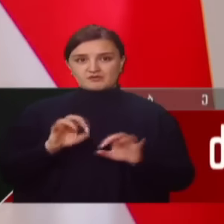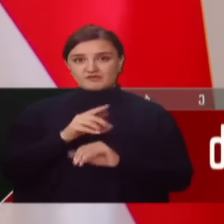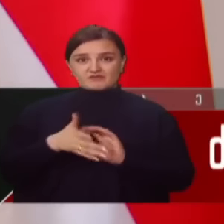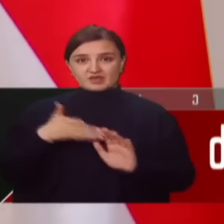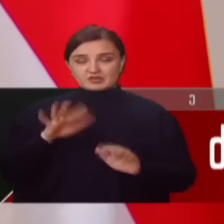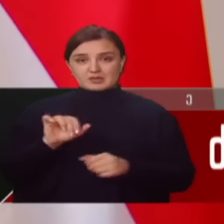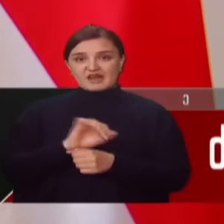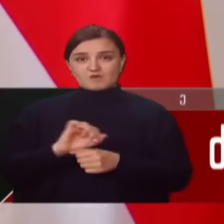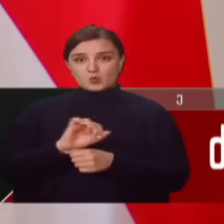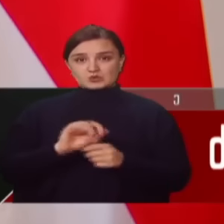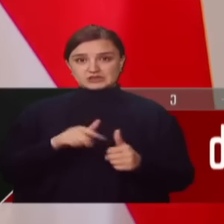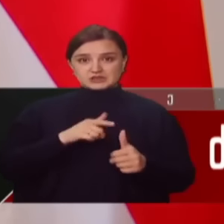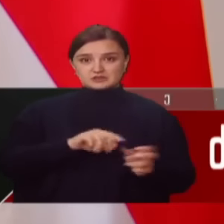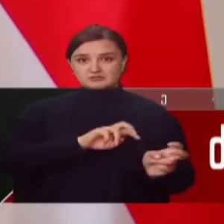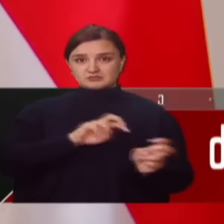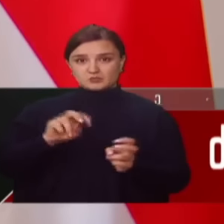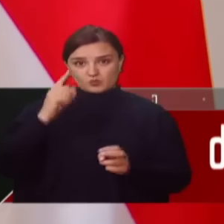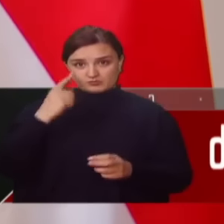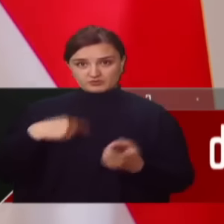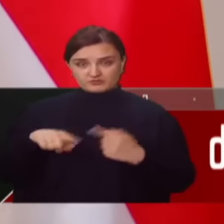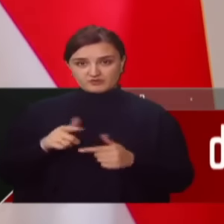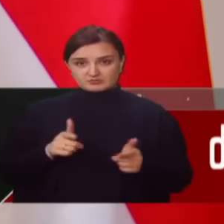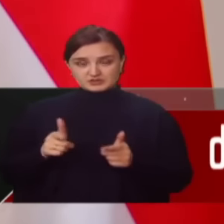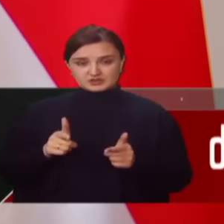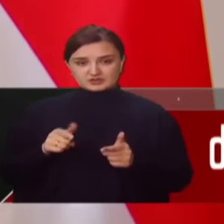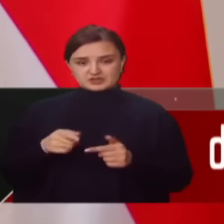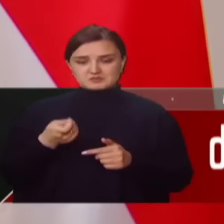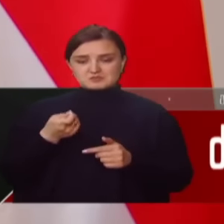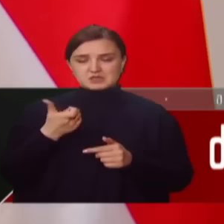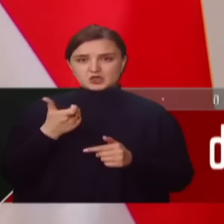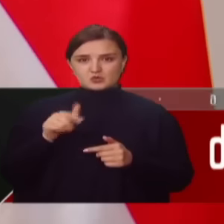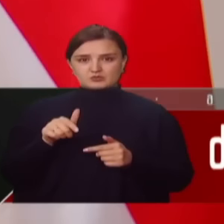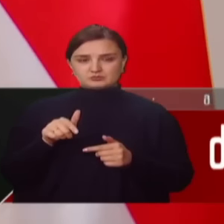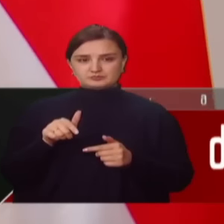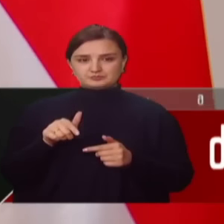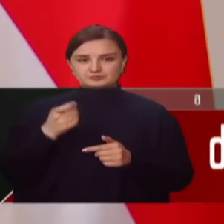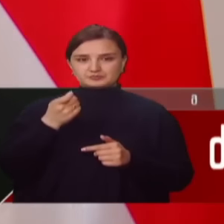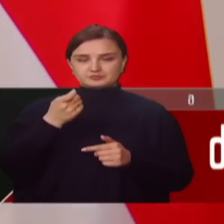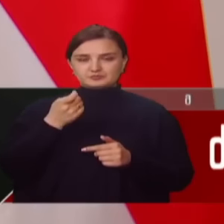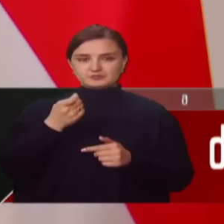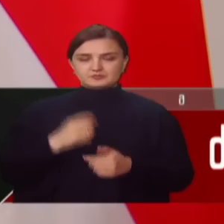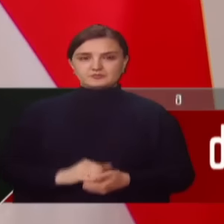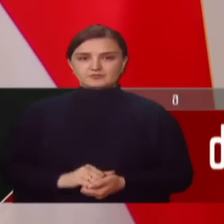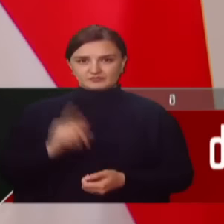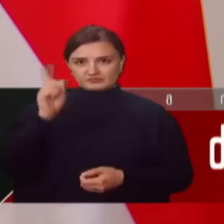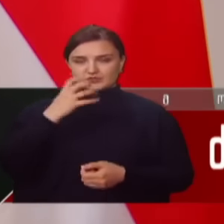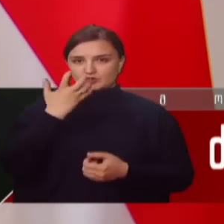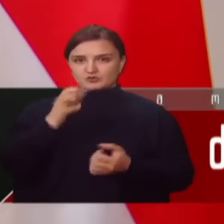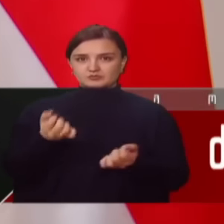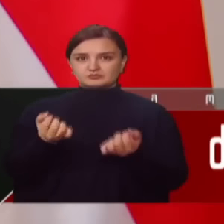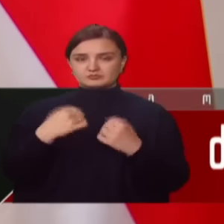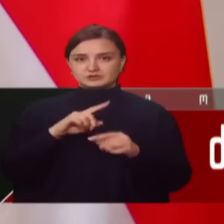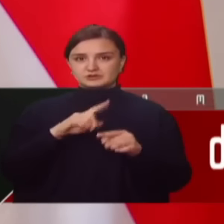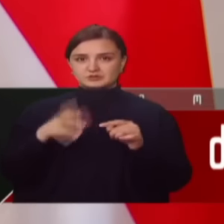რევოლუცია, რომელსაც ახლა ასე ვთქვათ, ვამზადებთ, ქვია მიკროტალღოვანი რევოლუცია. ხოჭეთ მიკროტალღოვანი ღომელი რასაკეთებს ძალიან